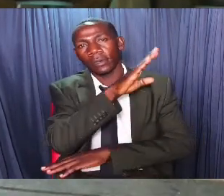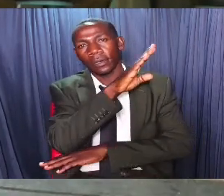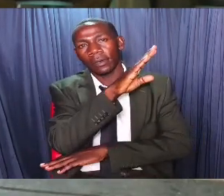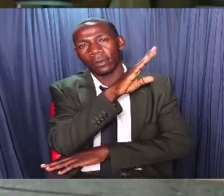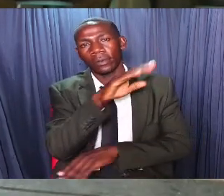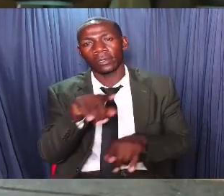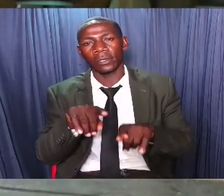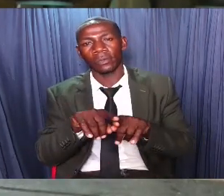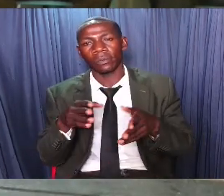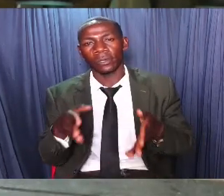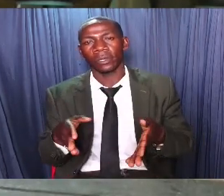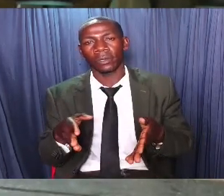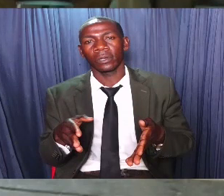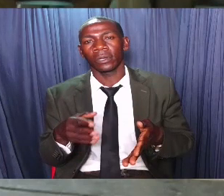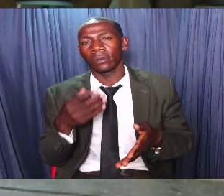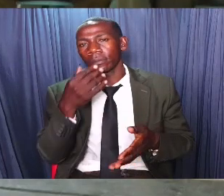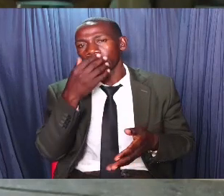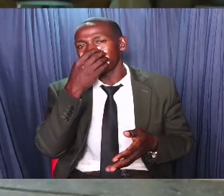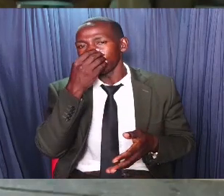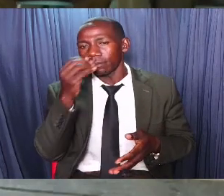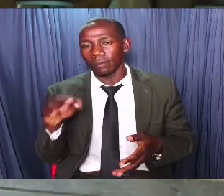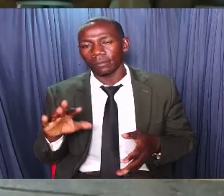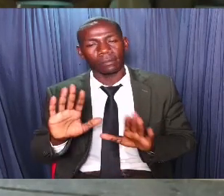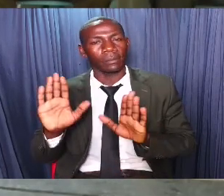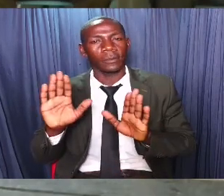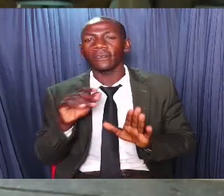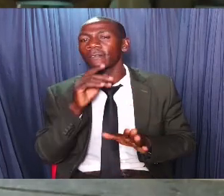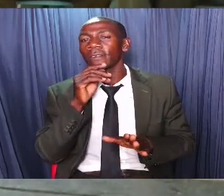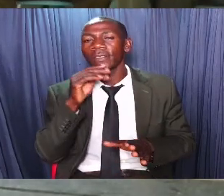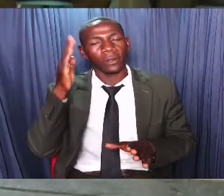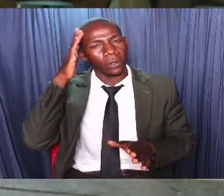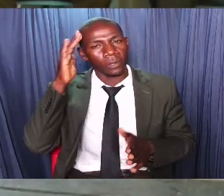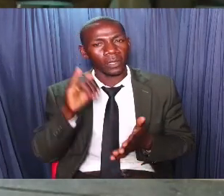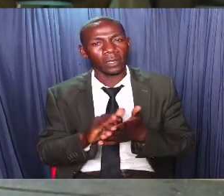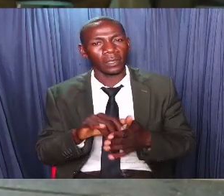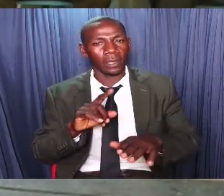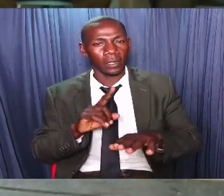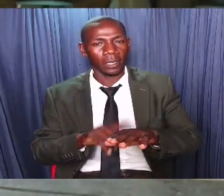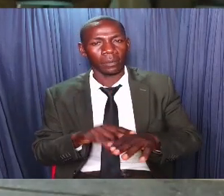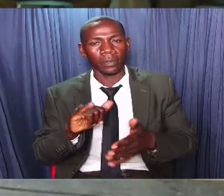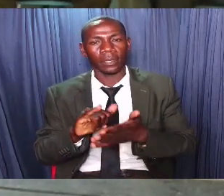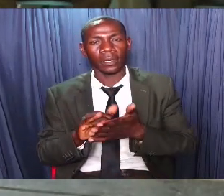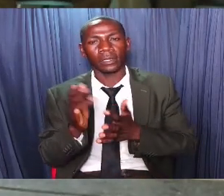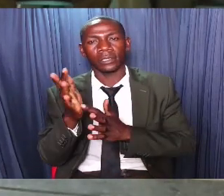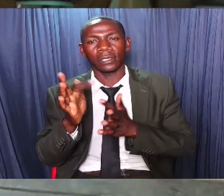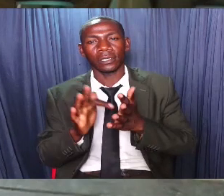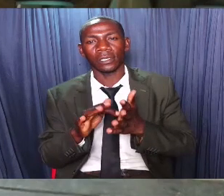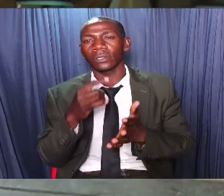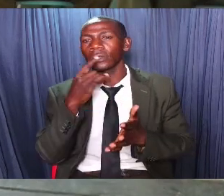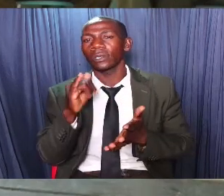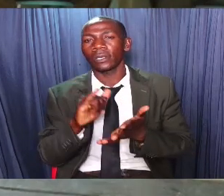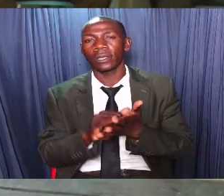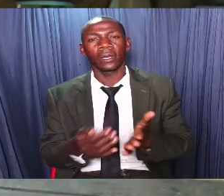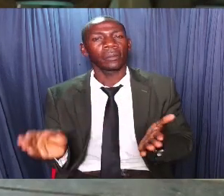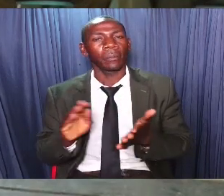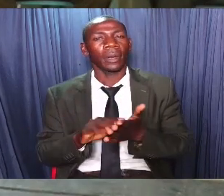jana saa 7 homa ilimwacha. Basi babaye akafahamu ya kuwa ni saa ile ile aliyoambiwa na